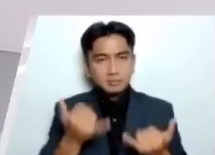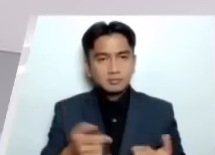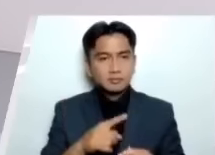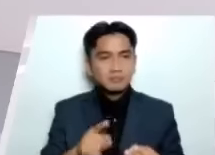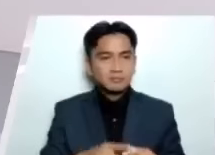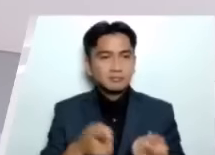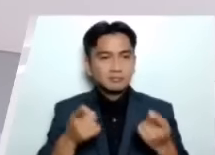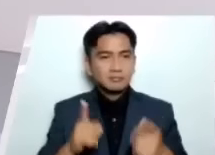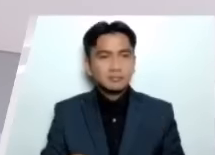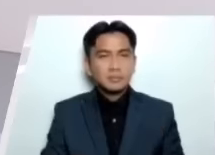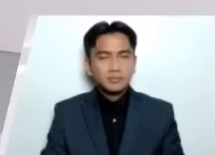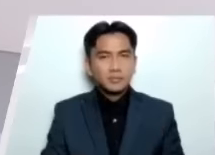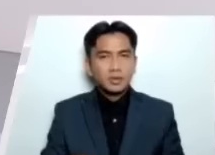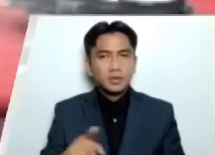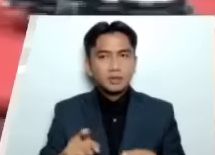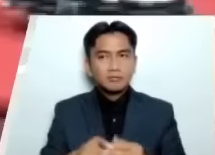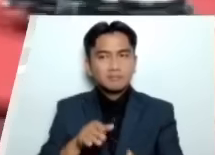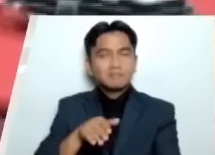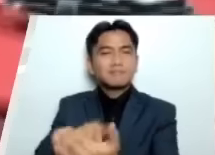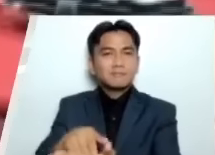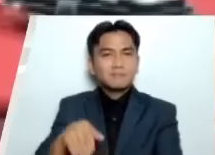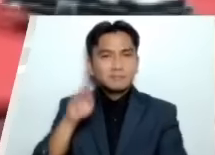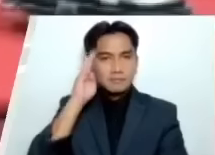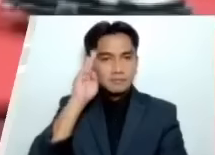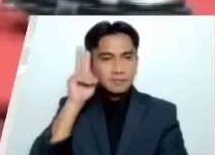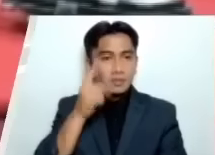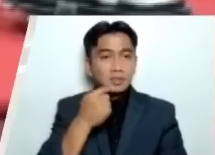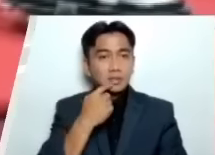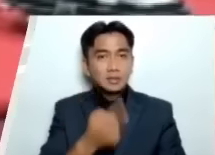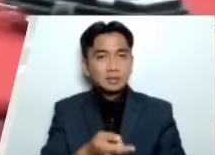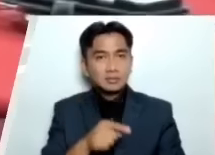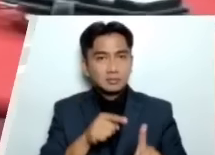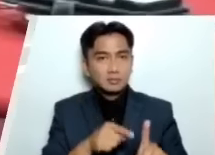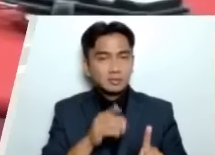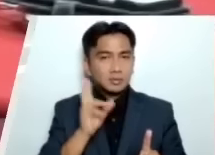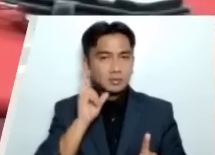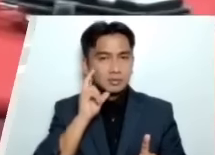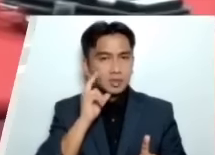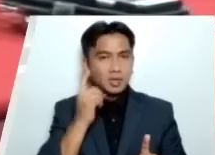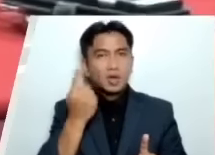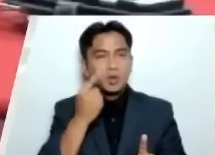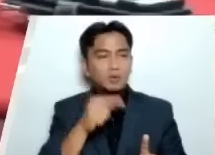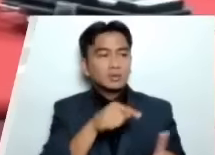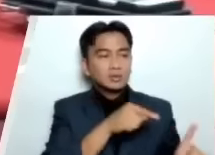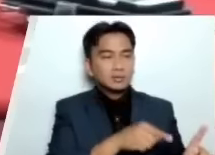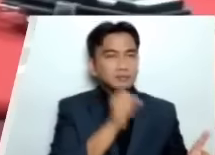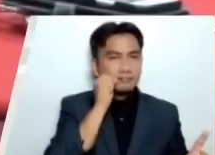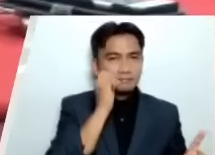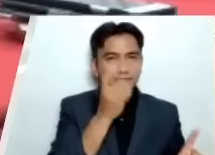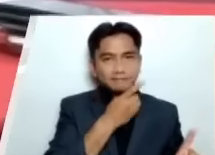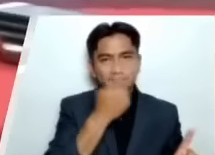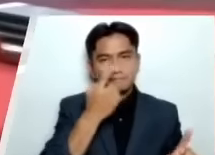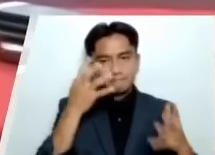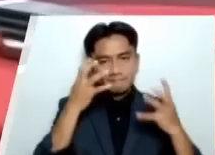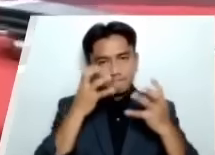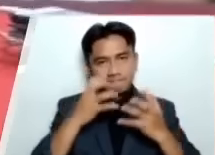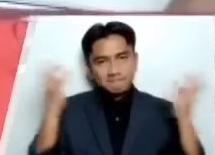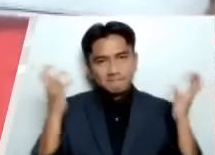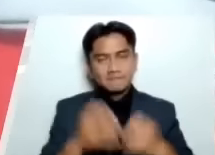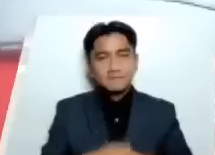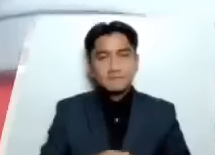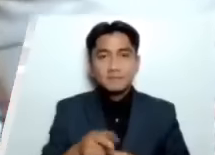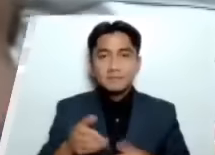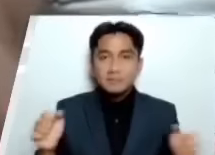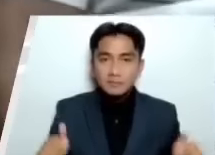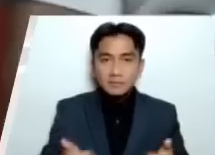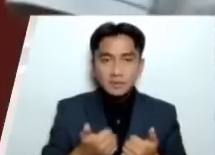kay Pangulong Marcos. Sabi ng dating Pangulo, uminit lang ang ulo ni VP Sara. Hamon pa niya, mas mabuting kasuhan na